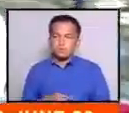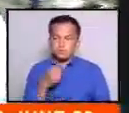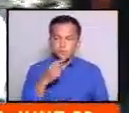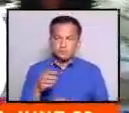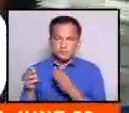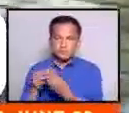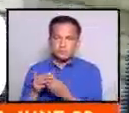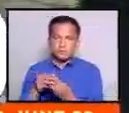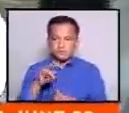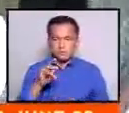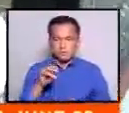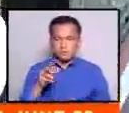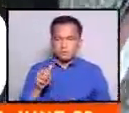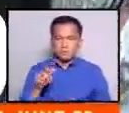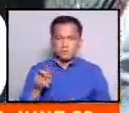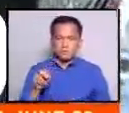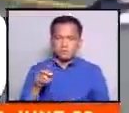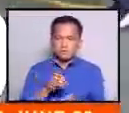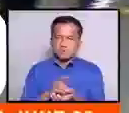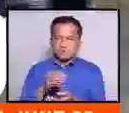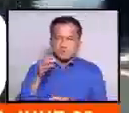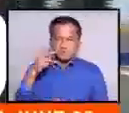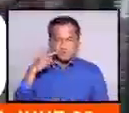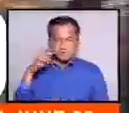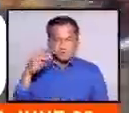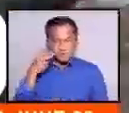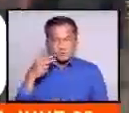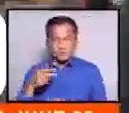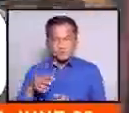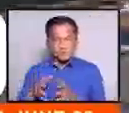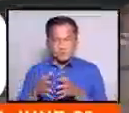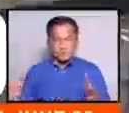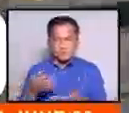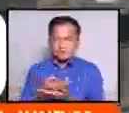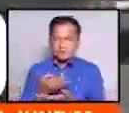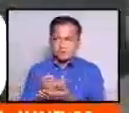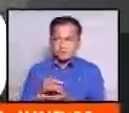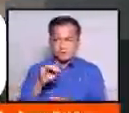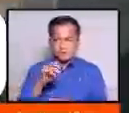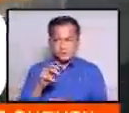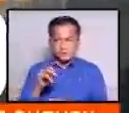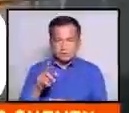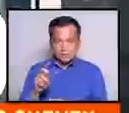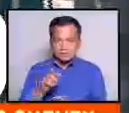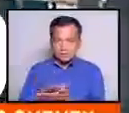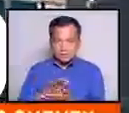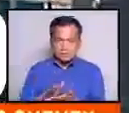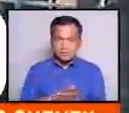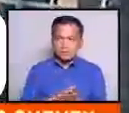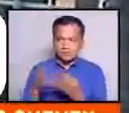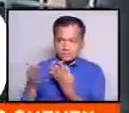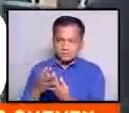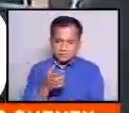Sabi ni Muntinlupa City Veterinarian Dr. Pamela Hernandez, malaking pondo ang kailangan para sa disinfectants sa mga kulungan ng mga hayop,